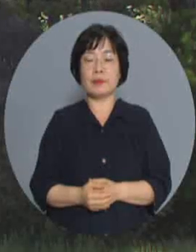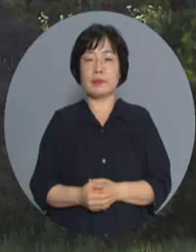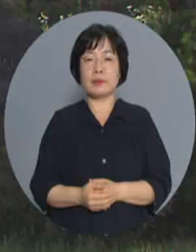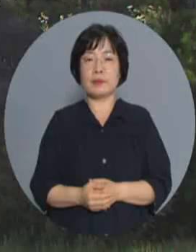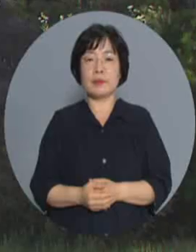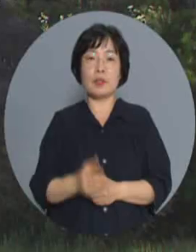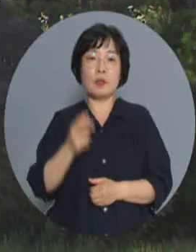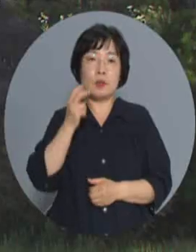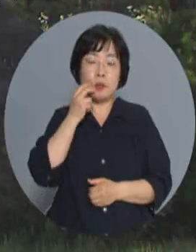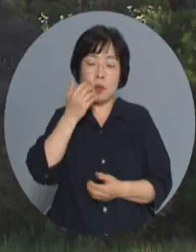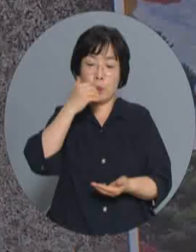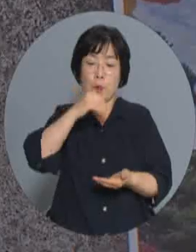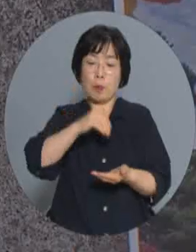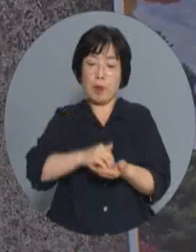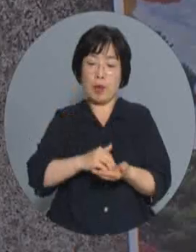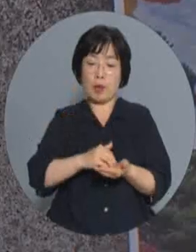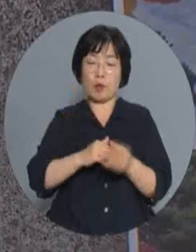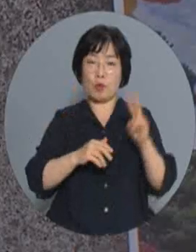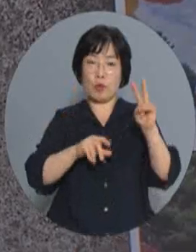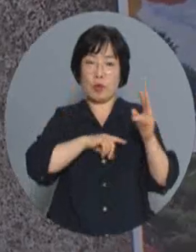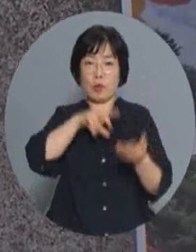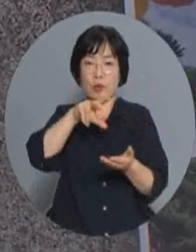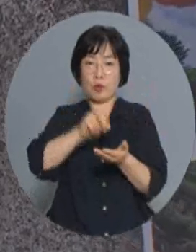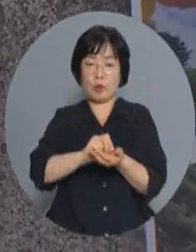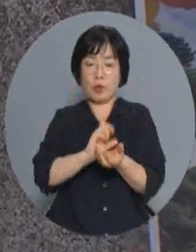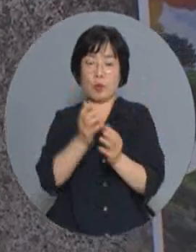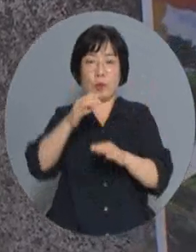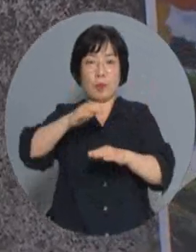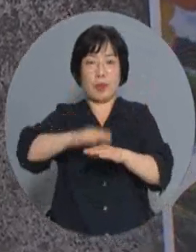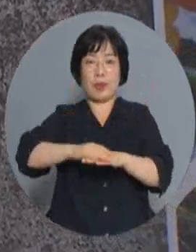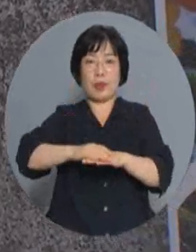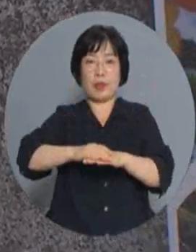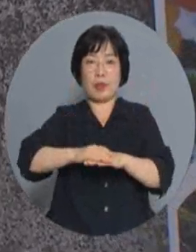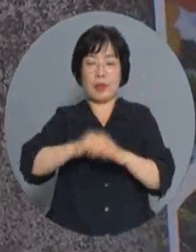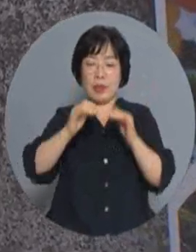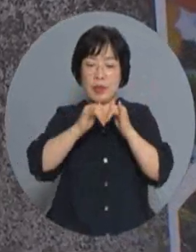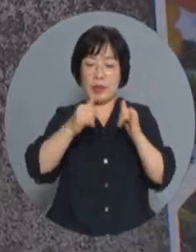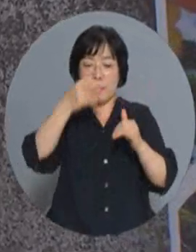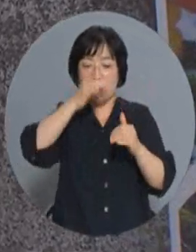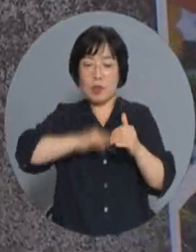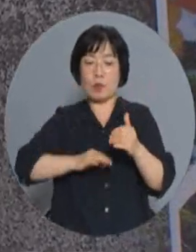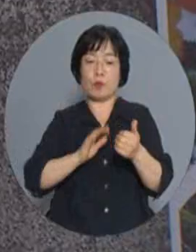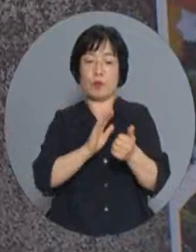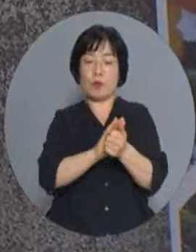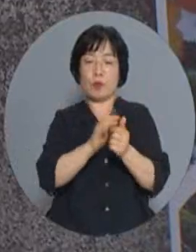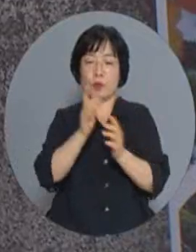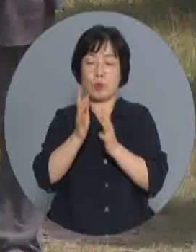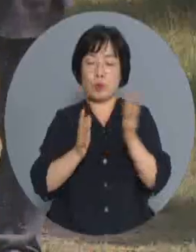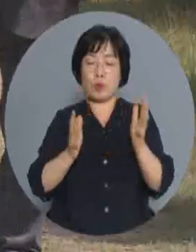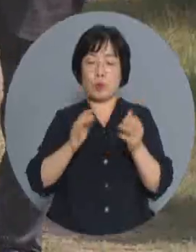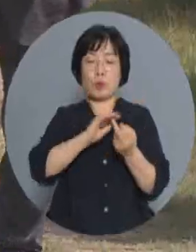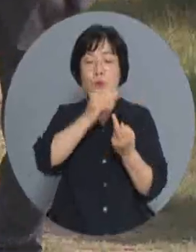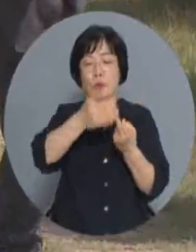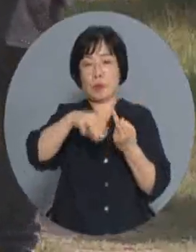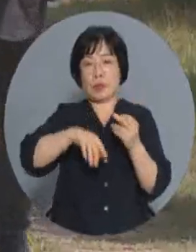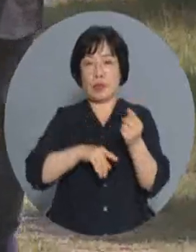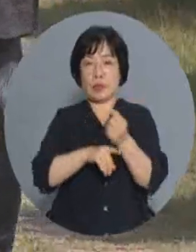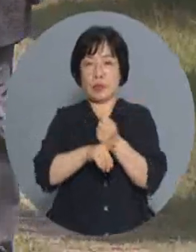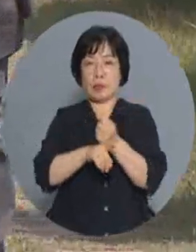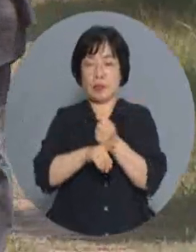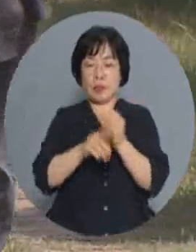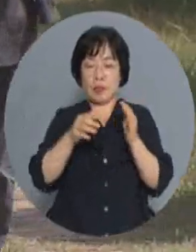소나무와 바위 두 가지 주제의 정원 우리문 사람에게 이로움을 주는 숲과 동산이란 의미의 정원